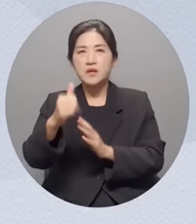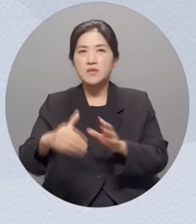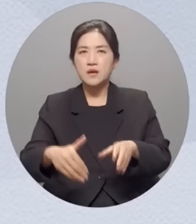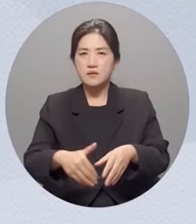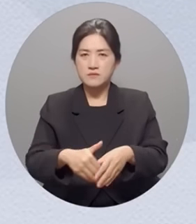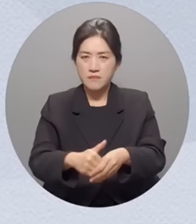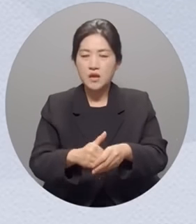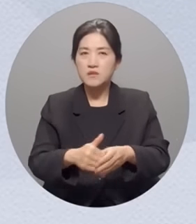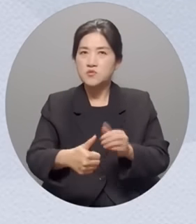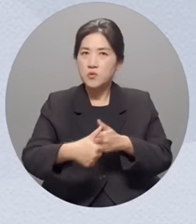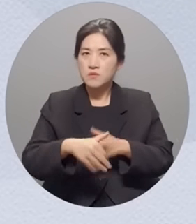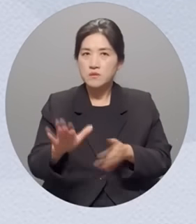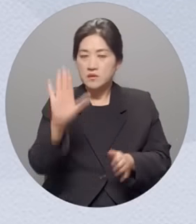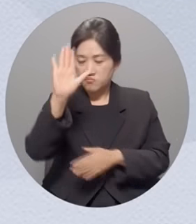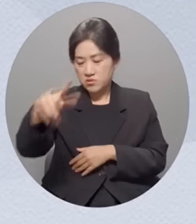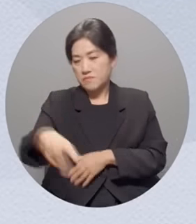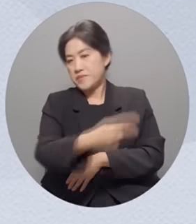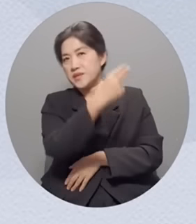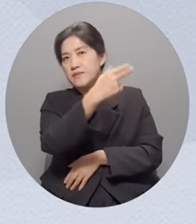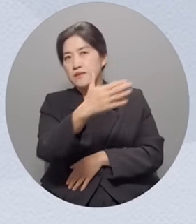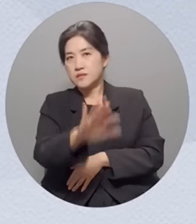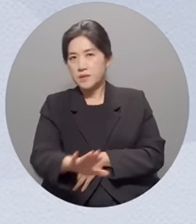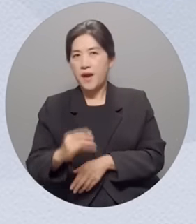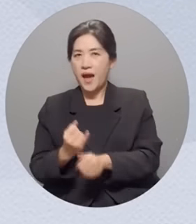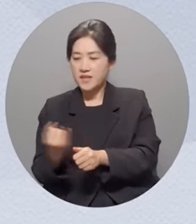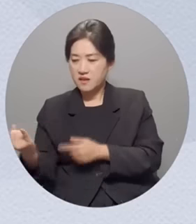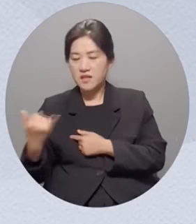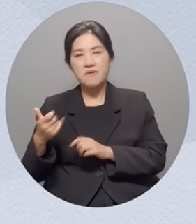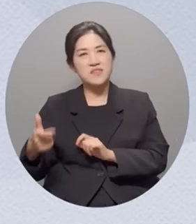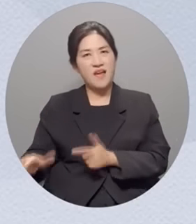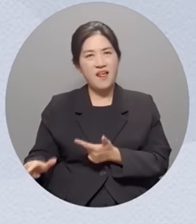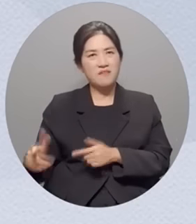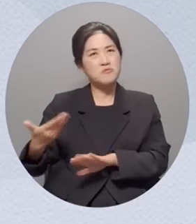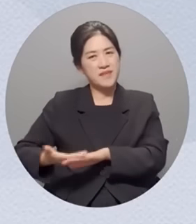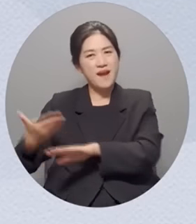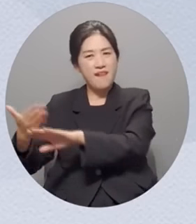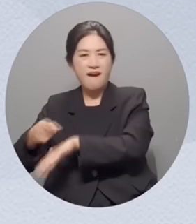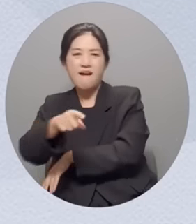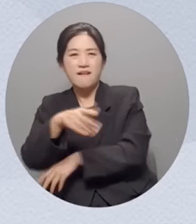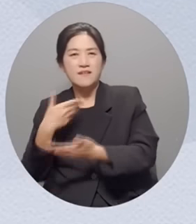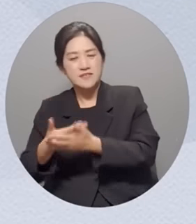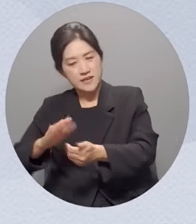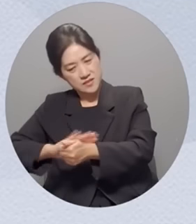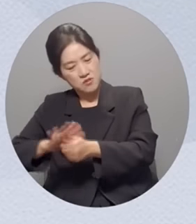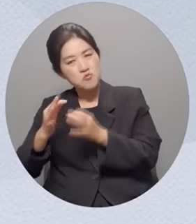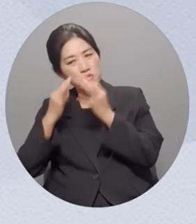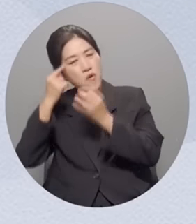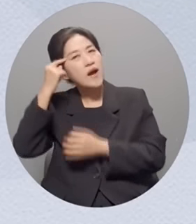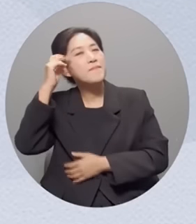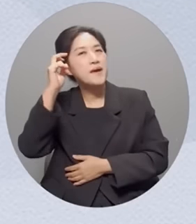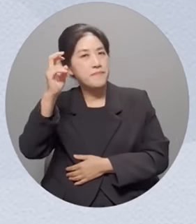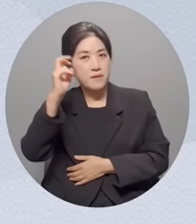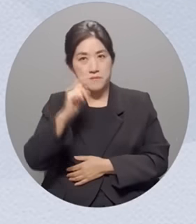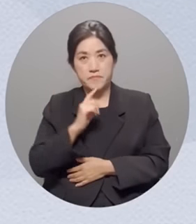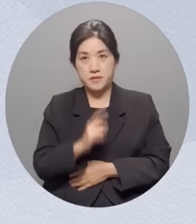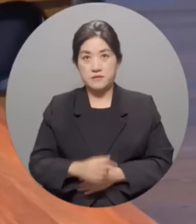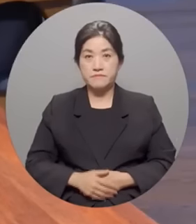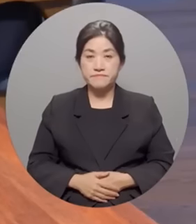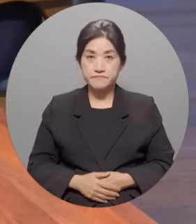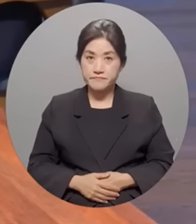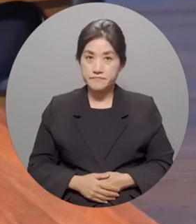자신은 명시와 단절했다 명시를 달 내려고 노력했던 것 같다고 말한 걸로